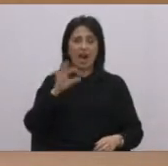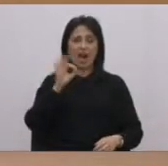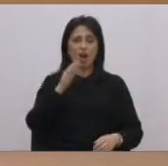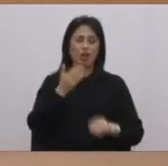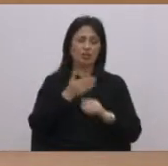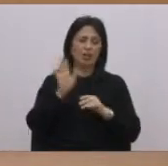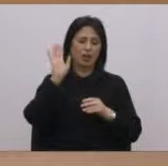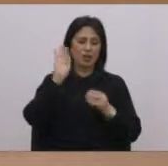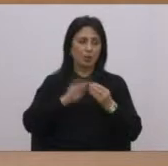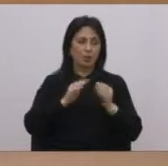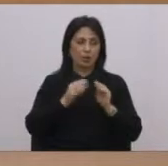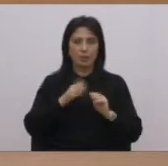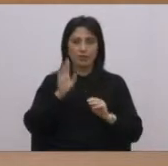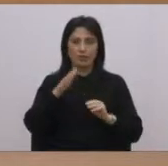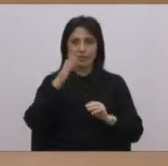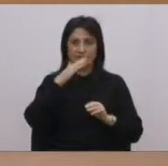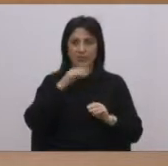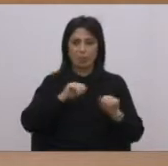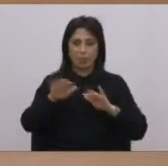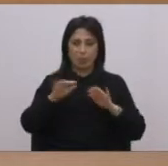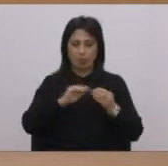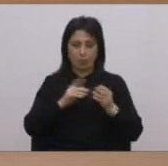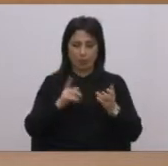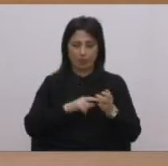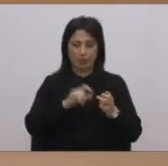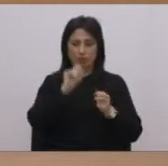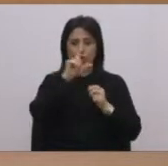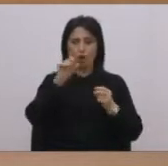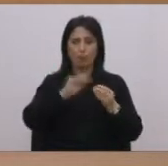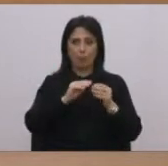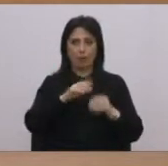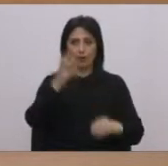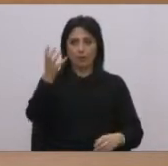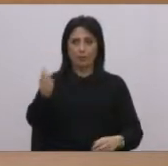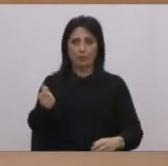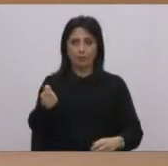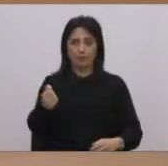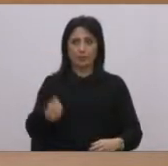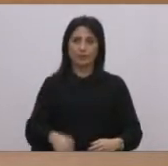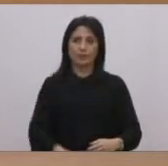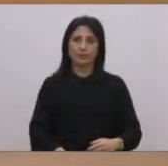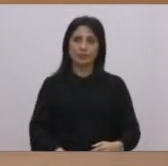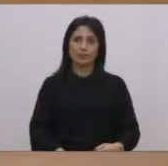ცალკე პრობლემებია. წყლის მომარაგება პრობლემაა, სკოლები